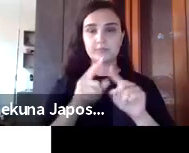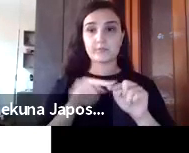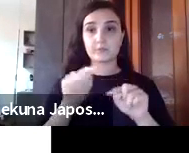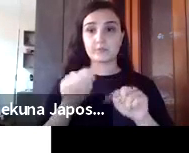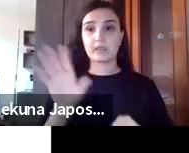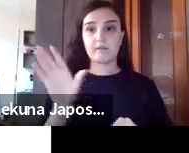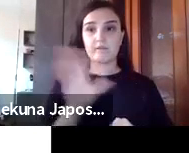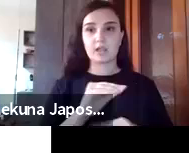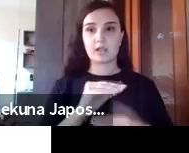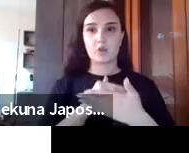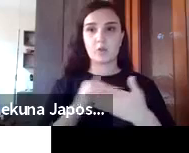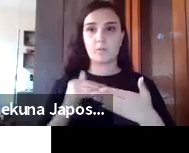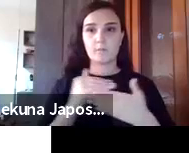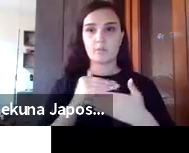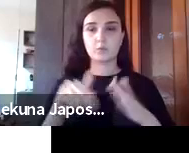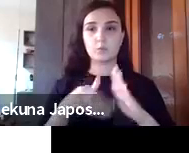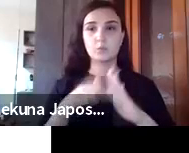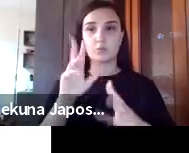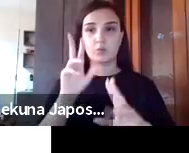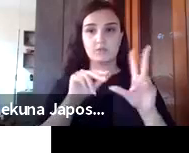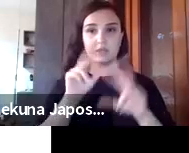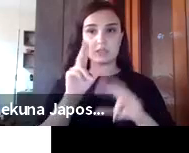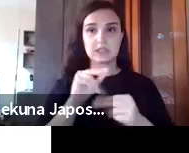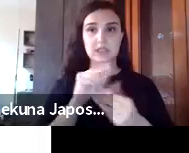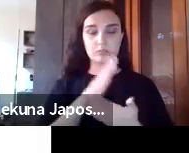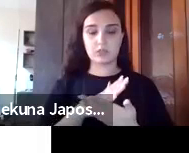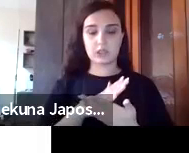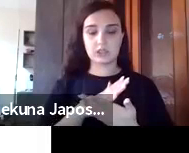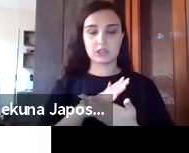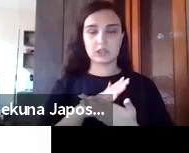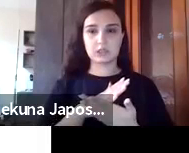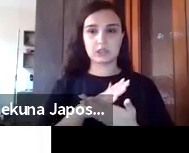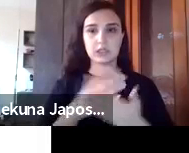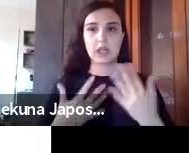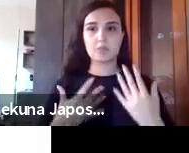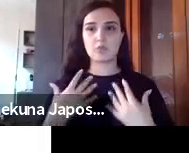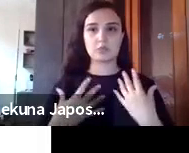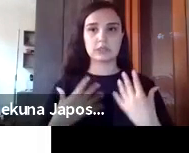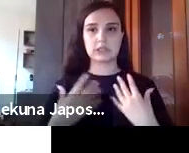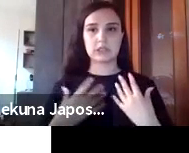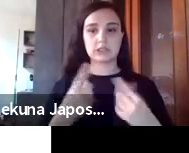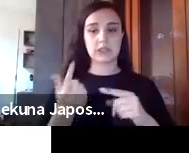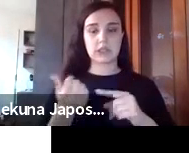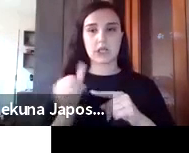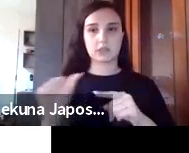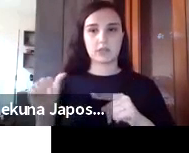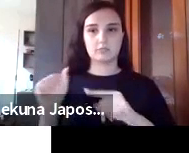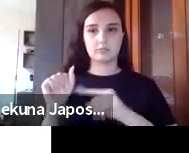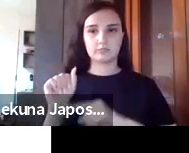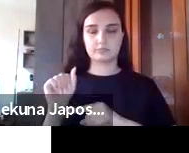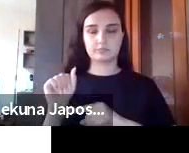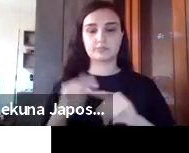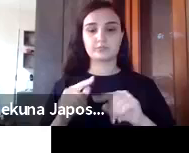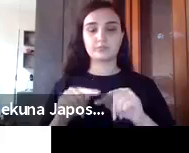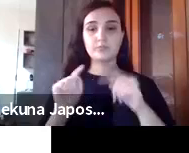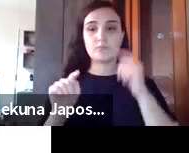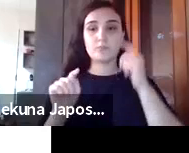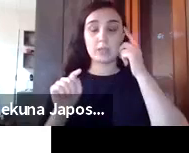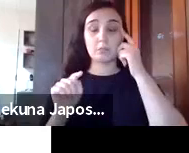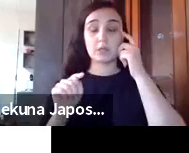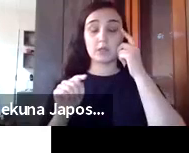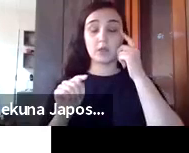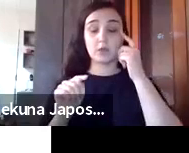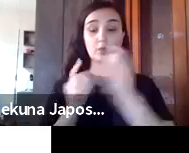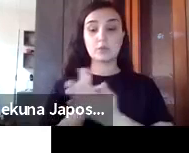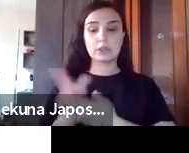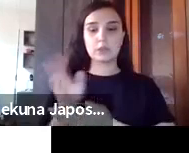ყველა კომპონენტი უფრო გათვალისწინებული არის ხოლმე ემოციურის გარდა. იმ კუთხით, რომ